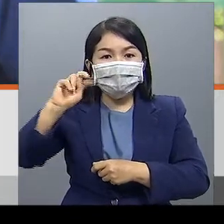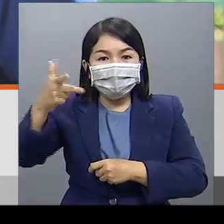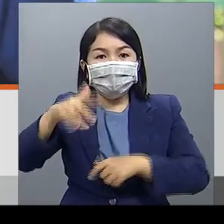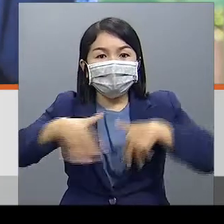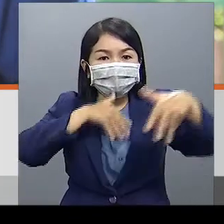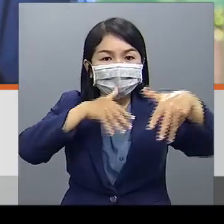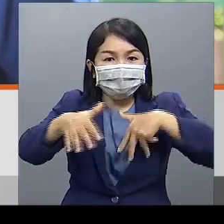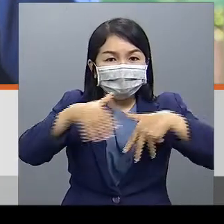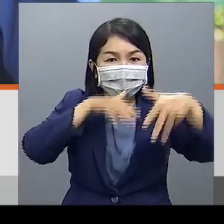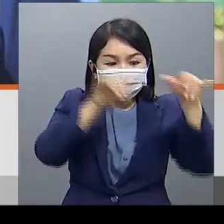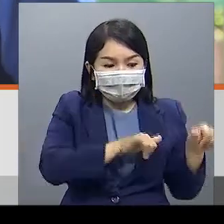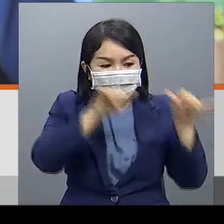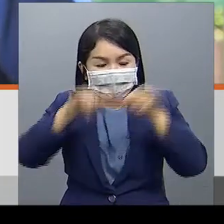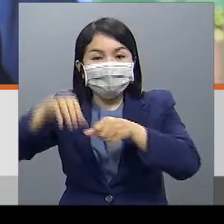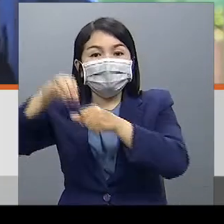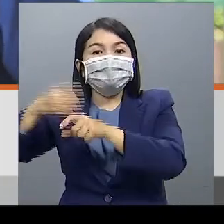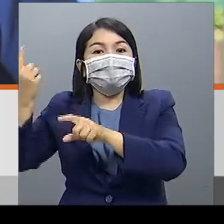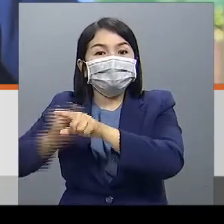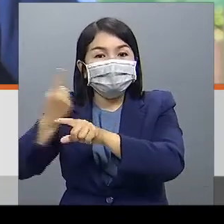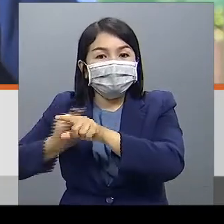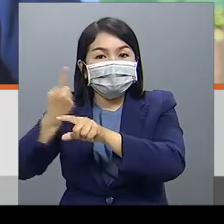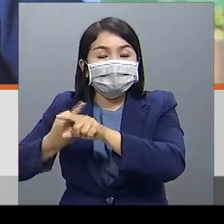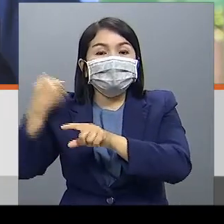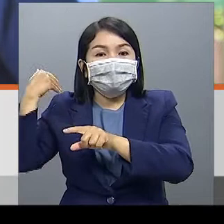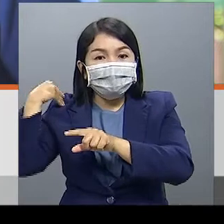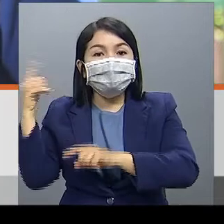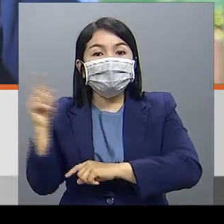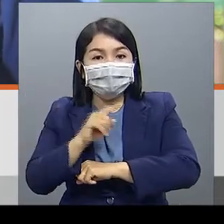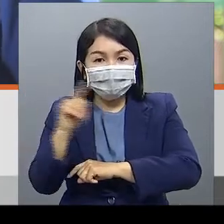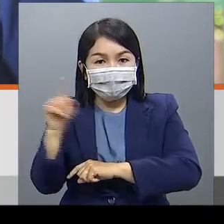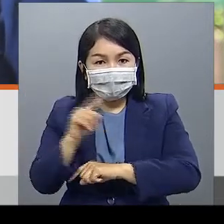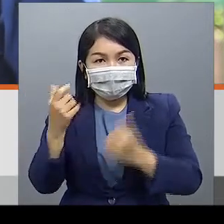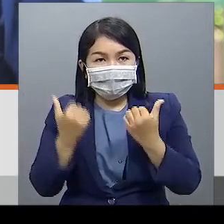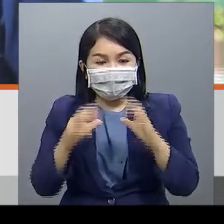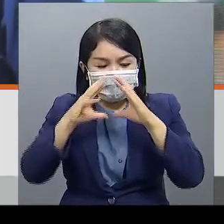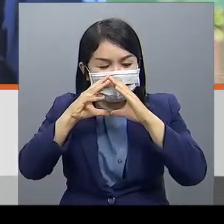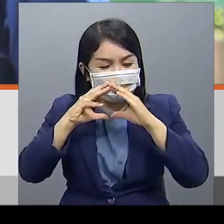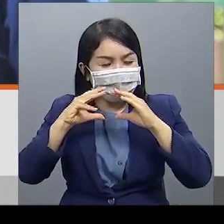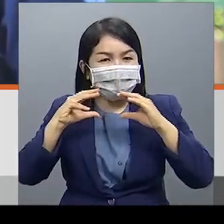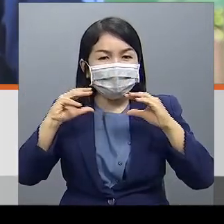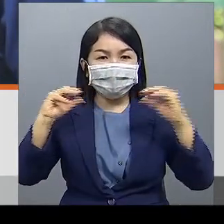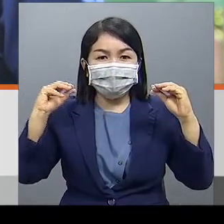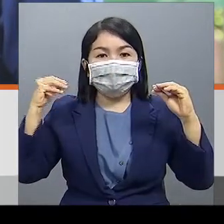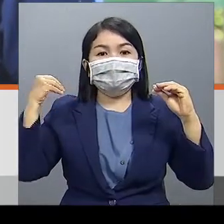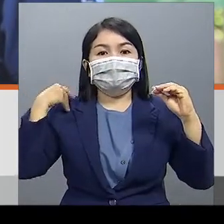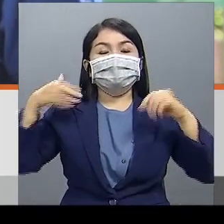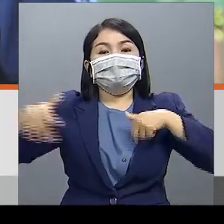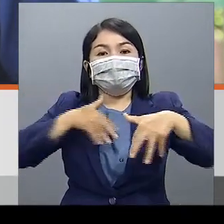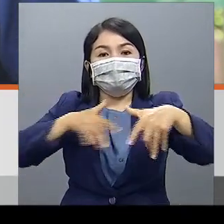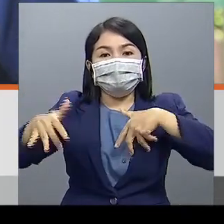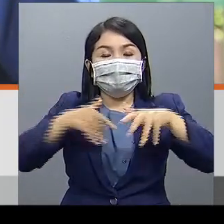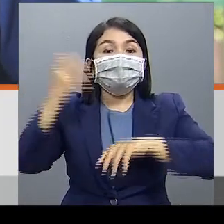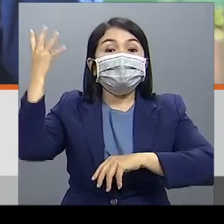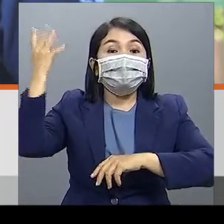ากาศด้านหลังของผมนะครับจะเห็นได้ว่าตอนนี้บรรยากาศค่อนข้างจะเงียบเหงาทีเดียวนะครับเพราะว่าชาวบ้านแม่สามแลบเมื่อวานอพยพกลับบ้